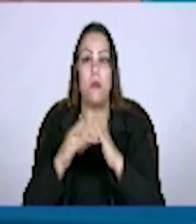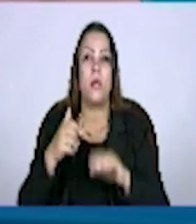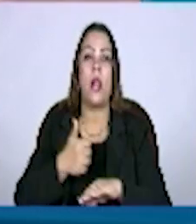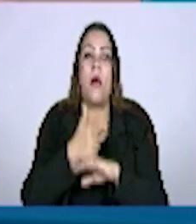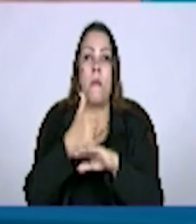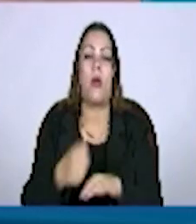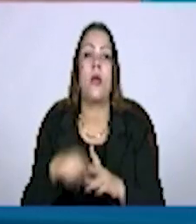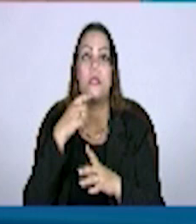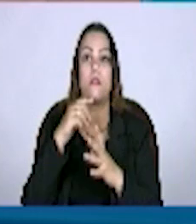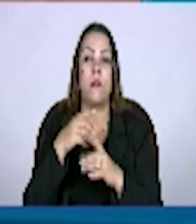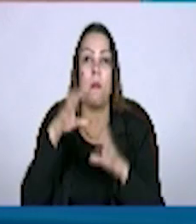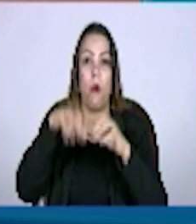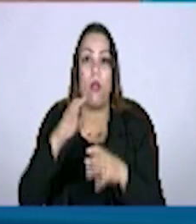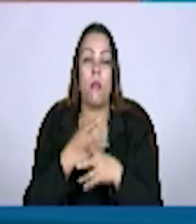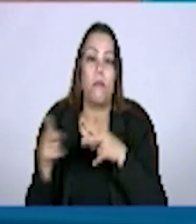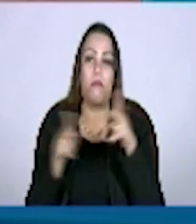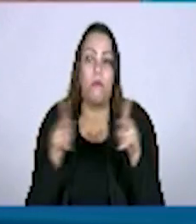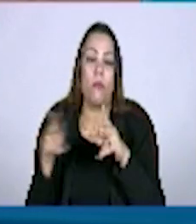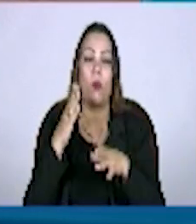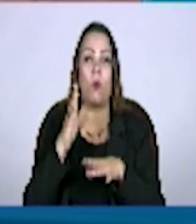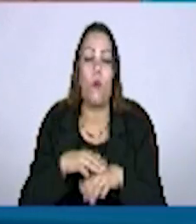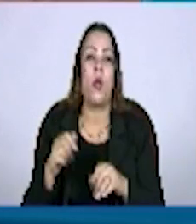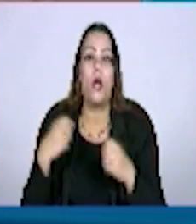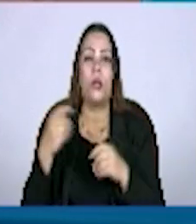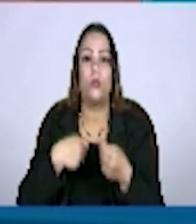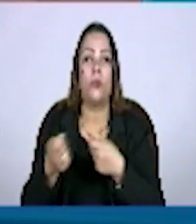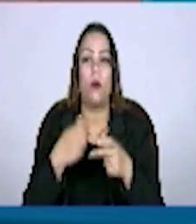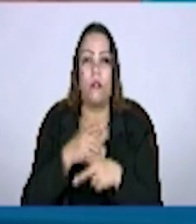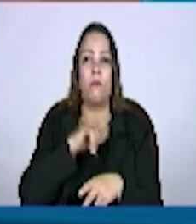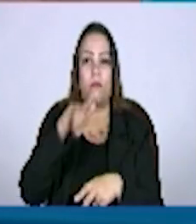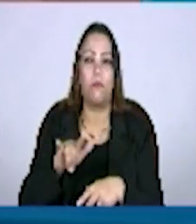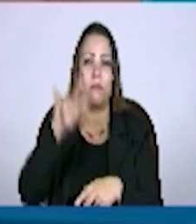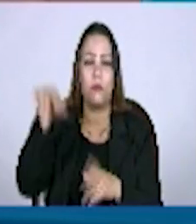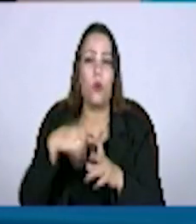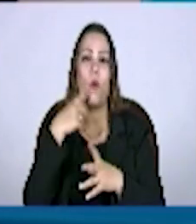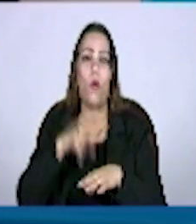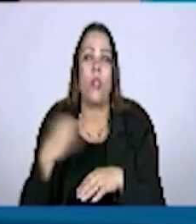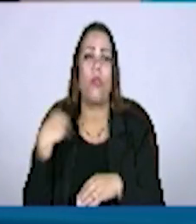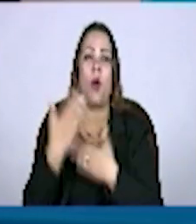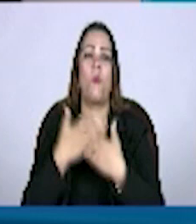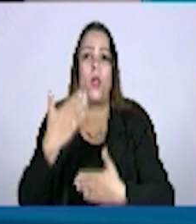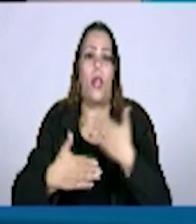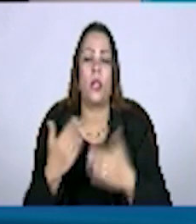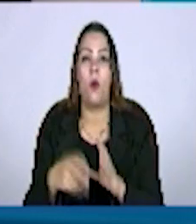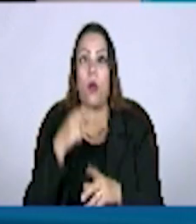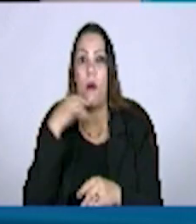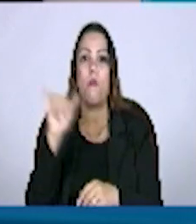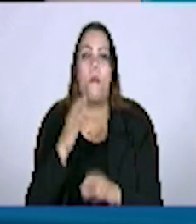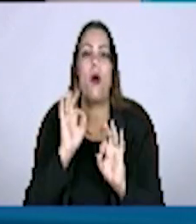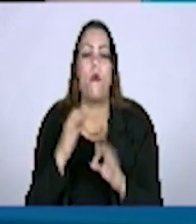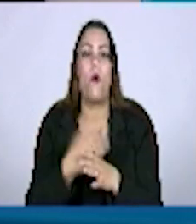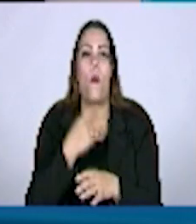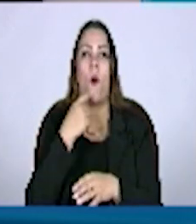اقليمي للنقل وتجاره الترانزيت والطاقه المتجدده ايضا اشار الى قضيه مهمه